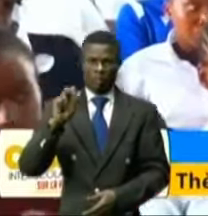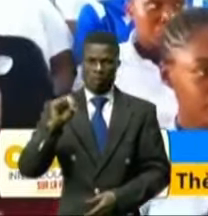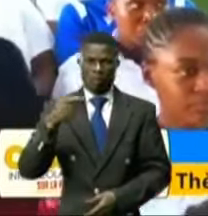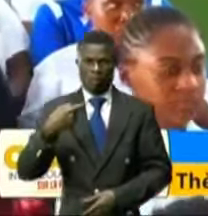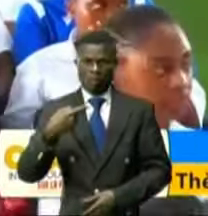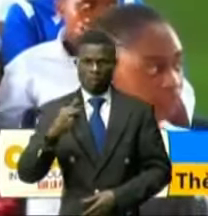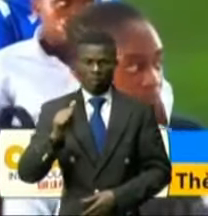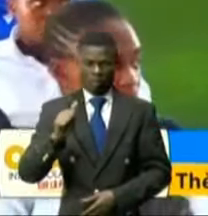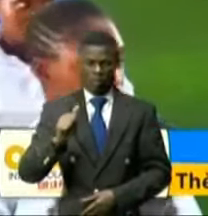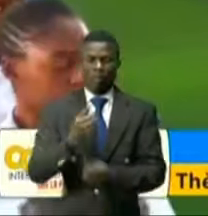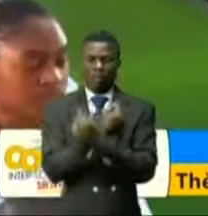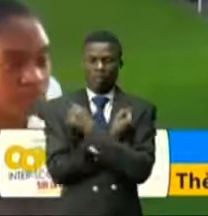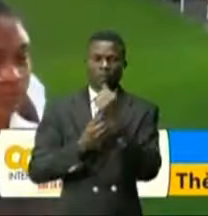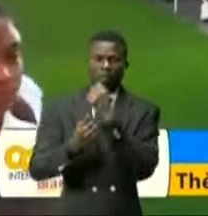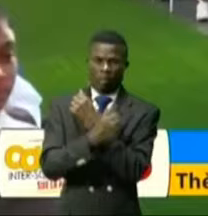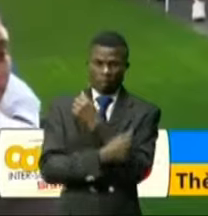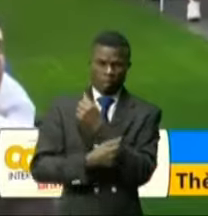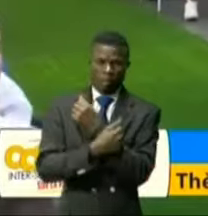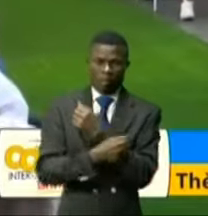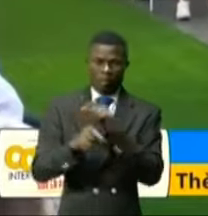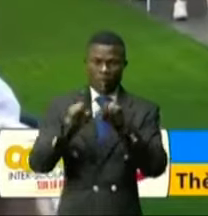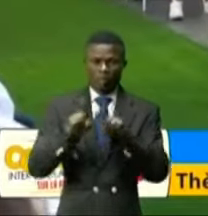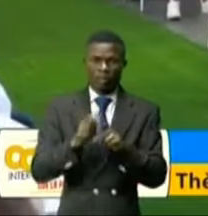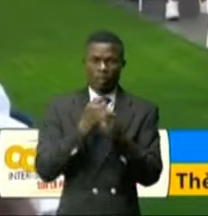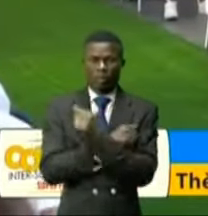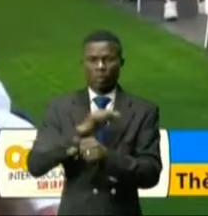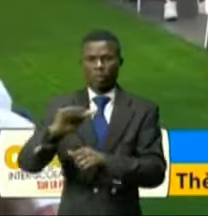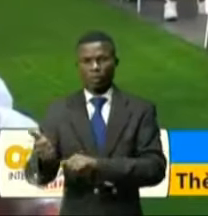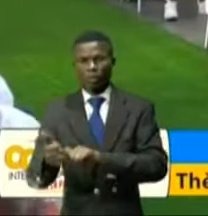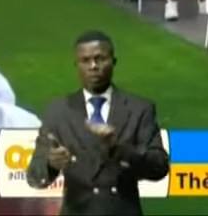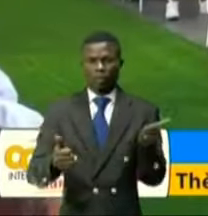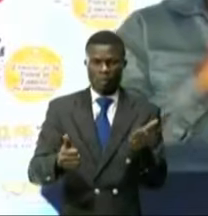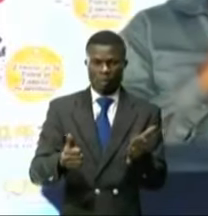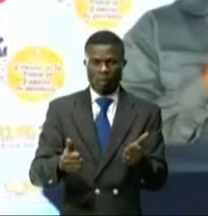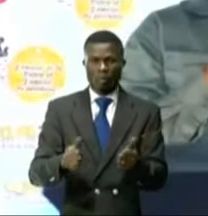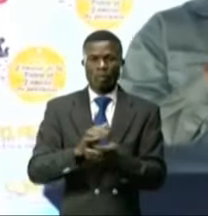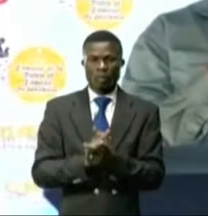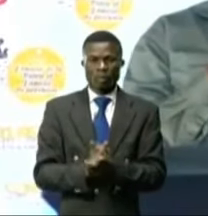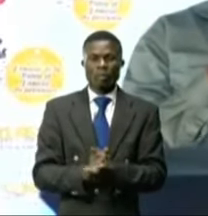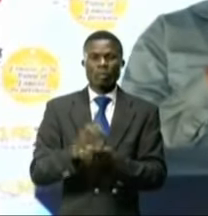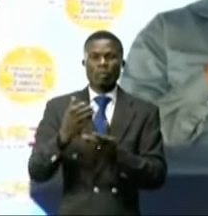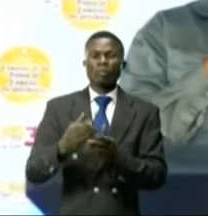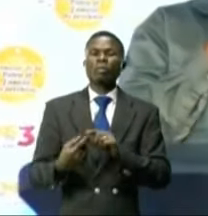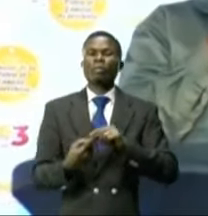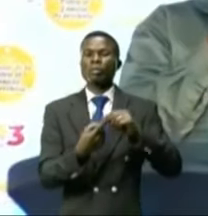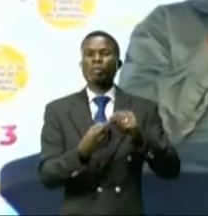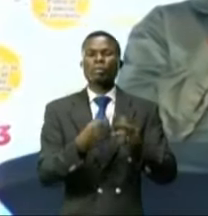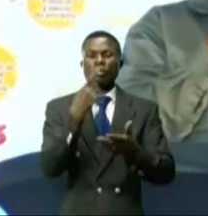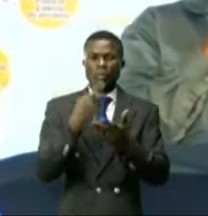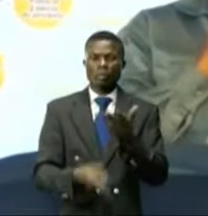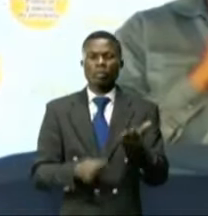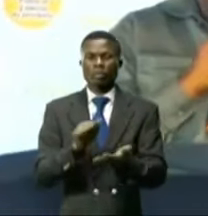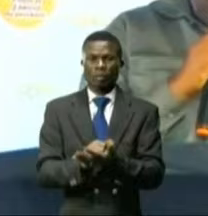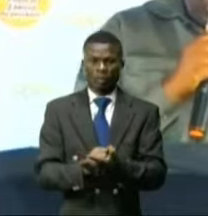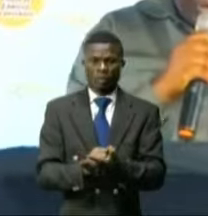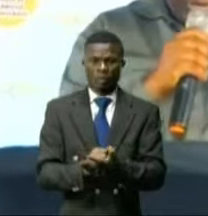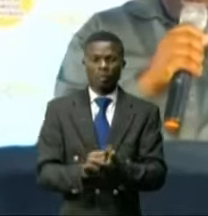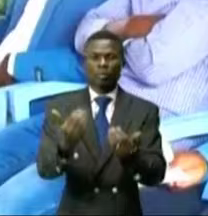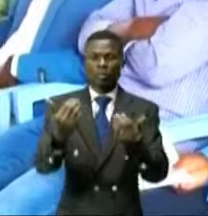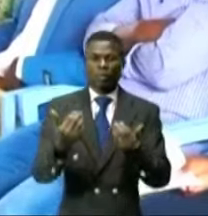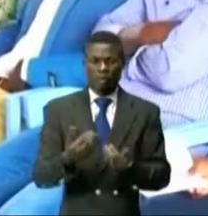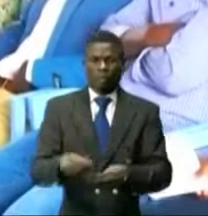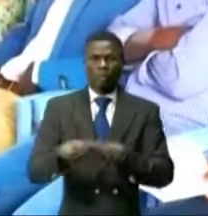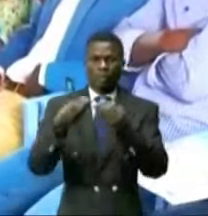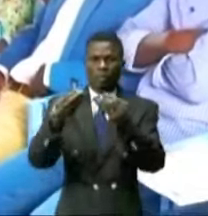de la patrie » ou « Zalendo » et « L'amour du prochain » ou « Pendo ». La particularité de cette dernière, c'est qu'elle va